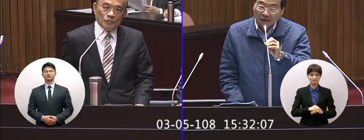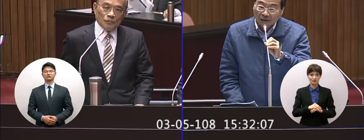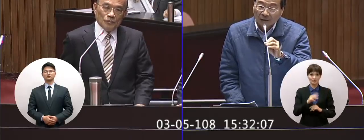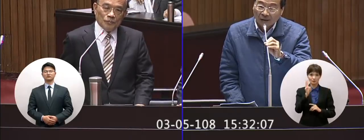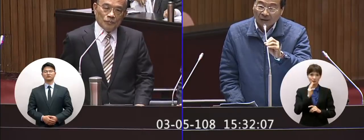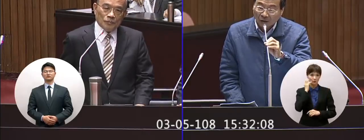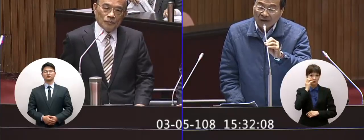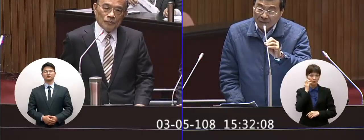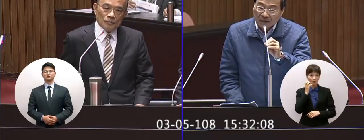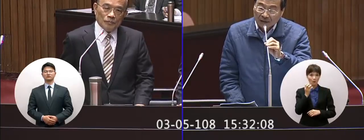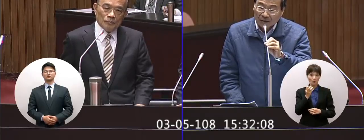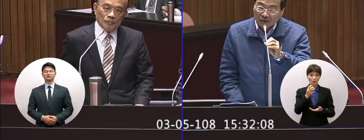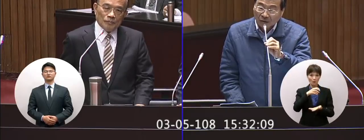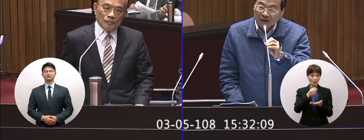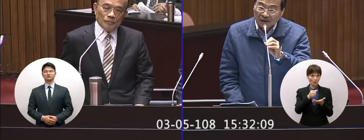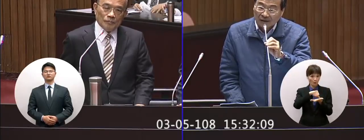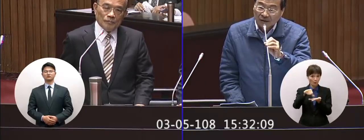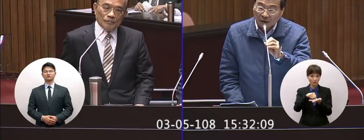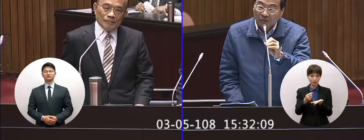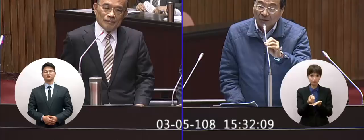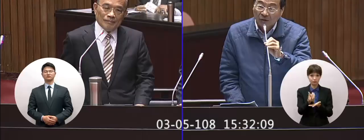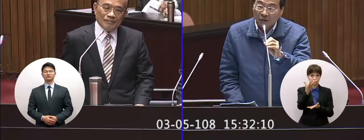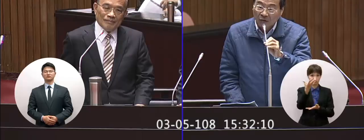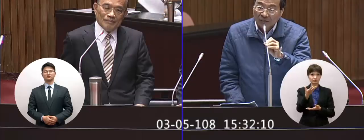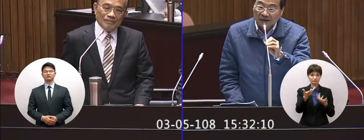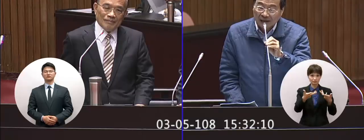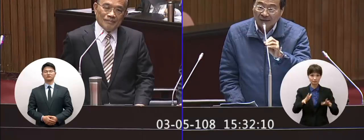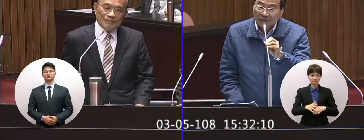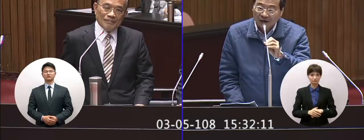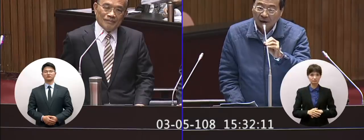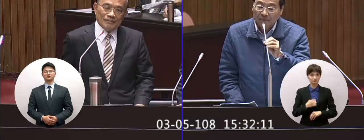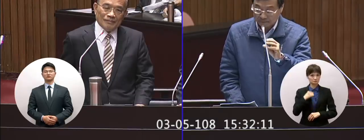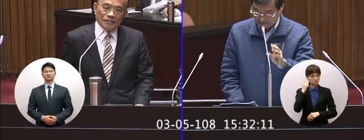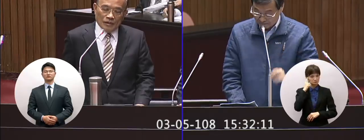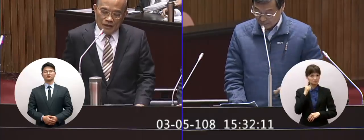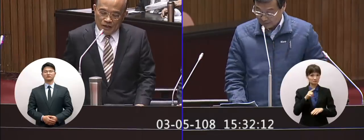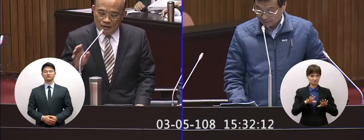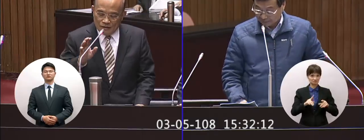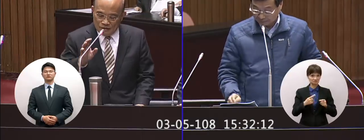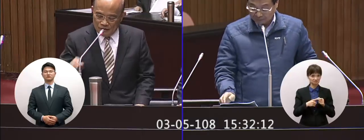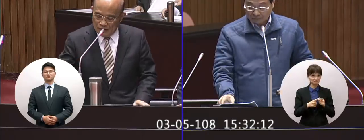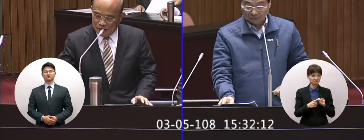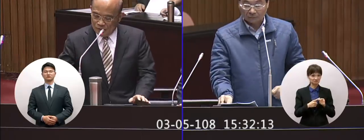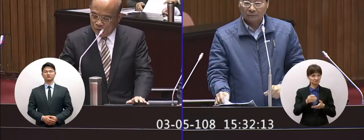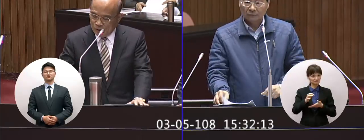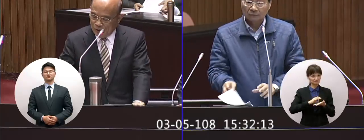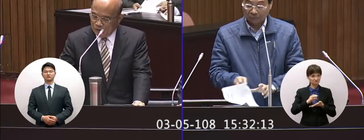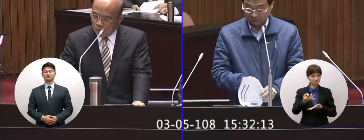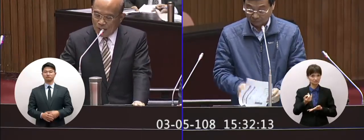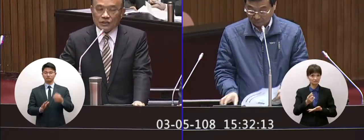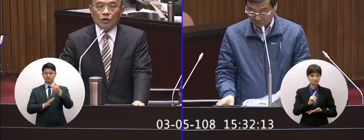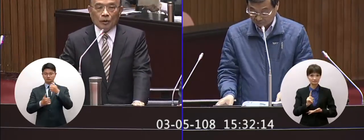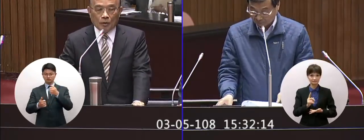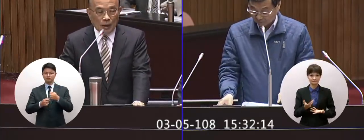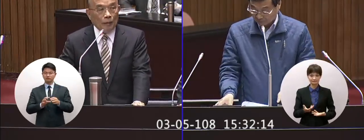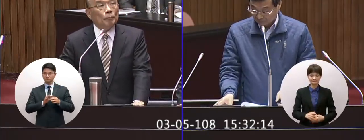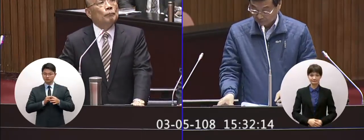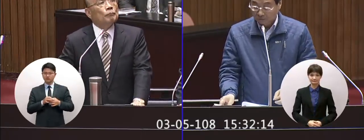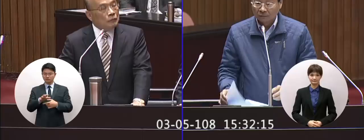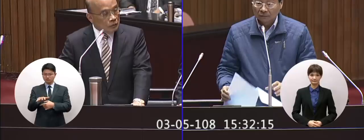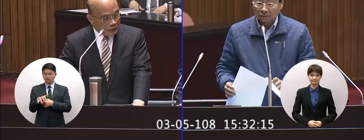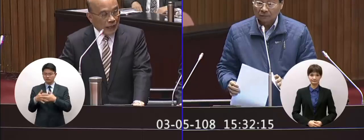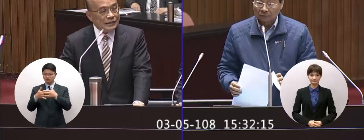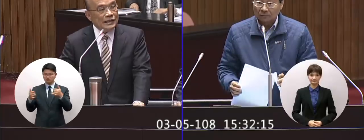底农产品尤其是水果会不会产销失调？ 因为委员关心农民，我